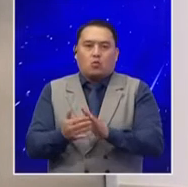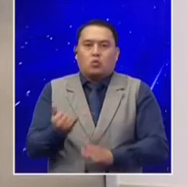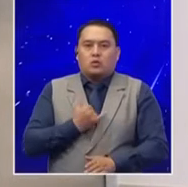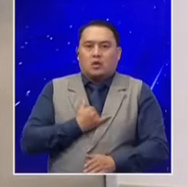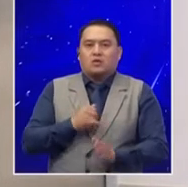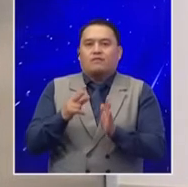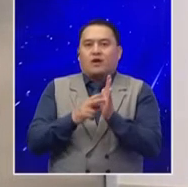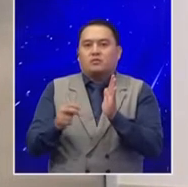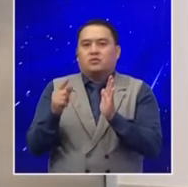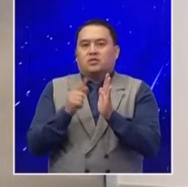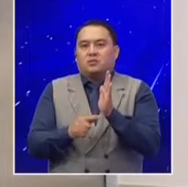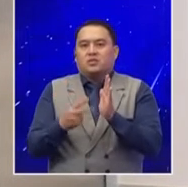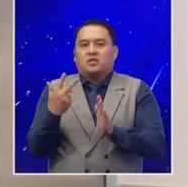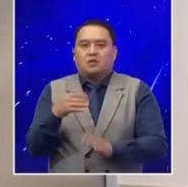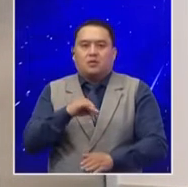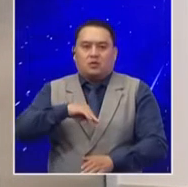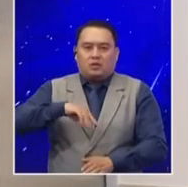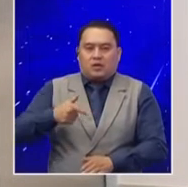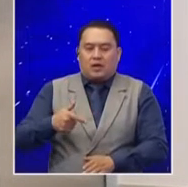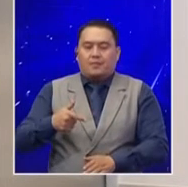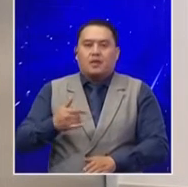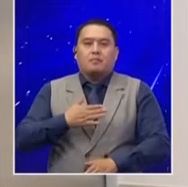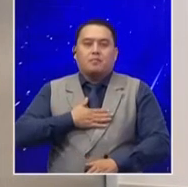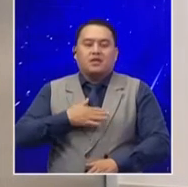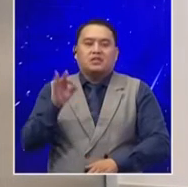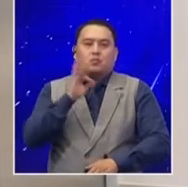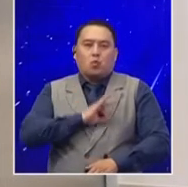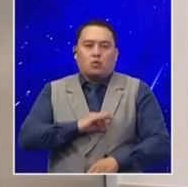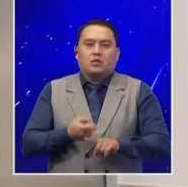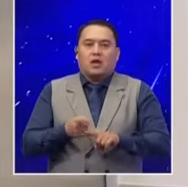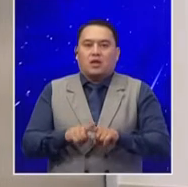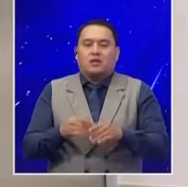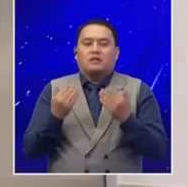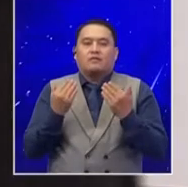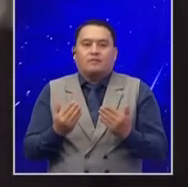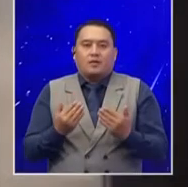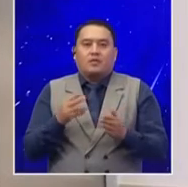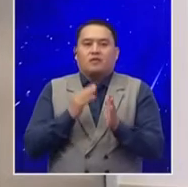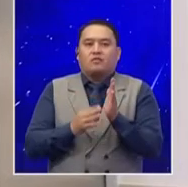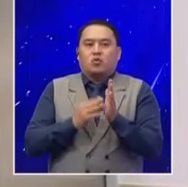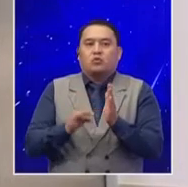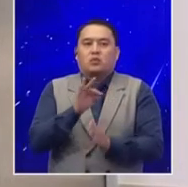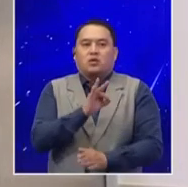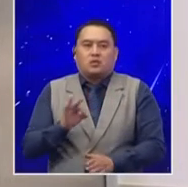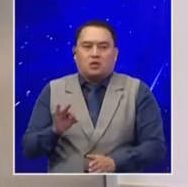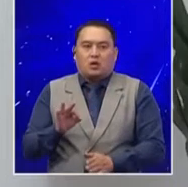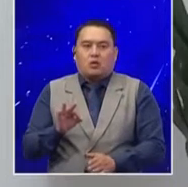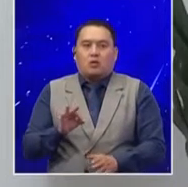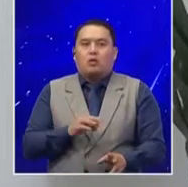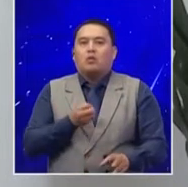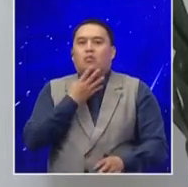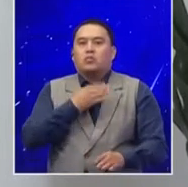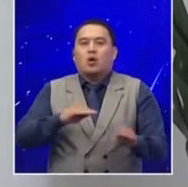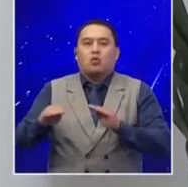сумму 873 миллиона. Из них мы освоили на данный момент 90%. Ну вот, благоустройство